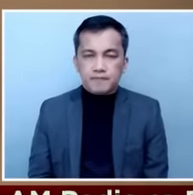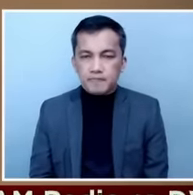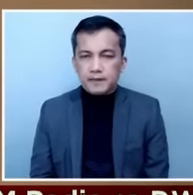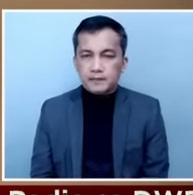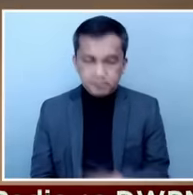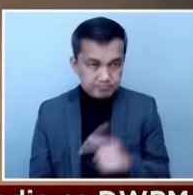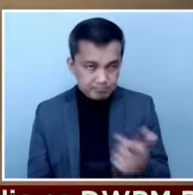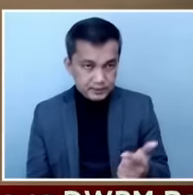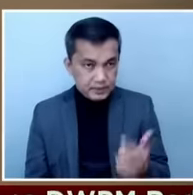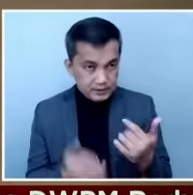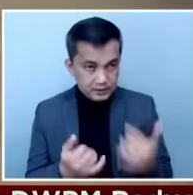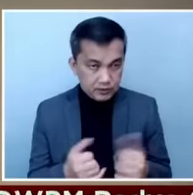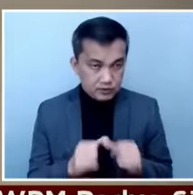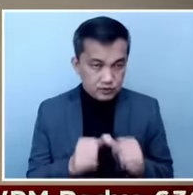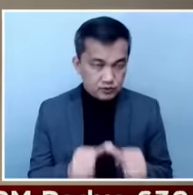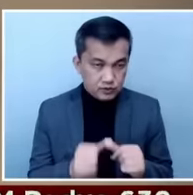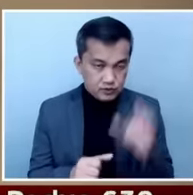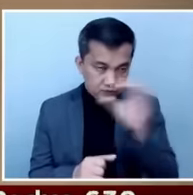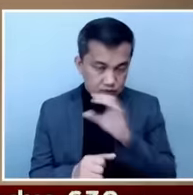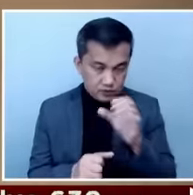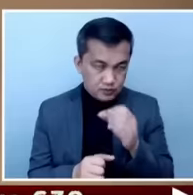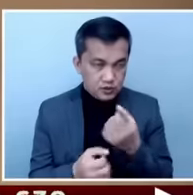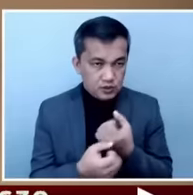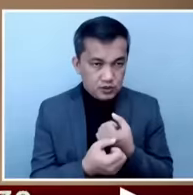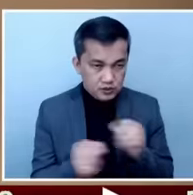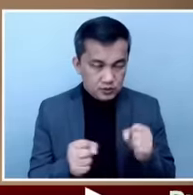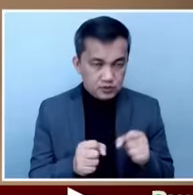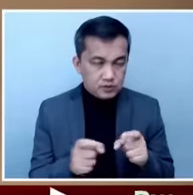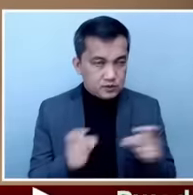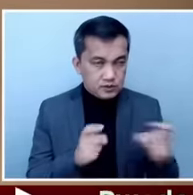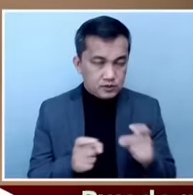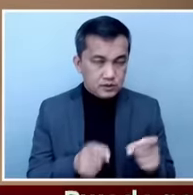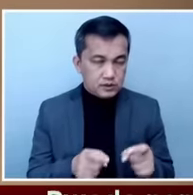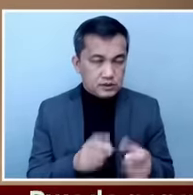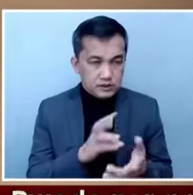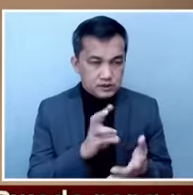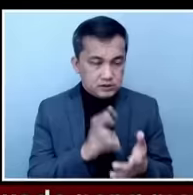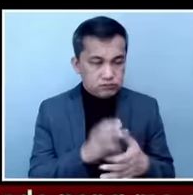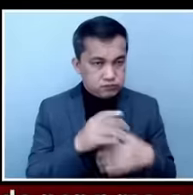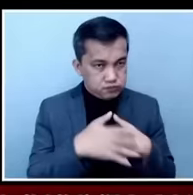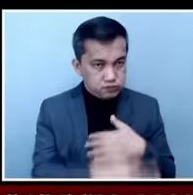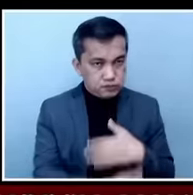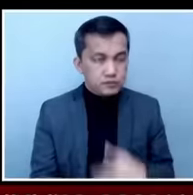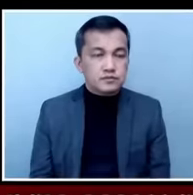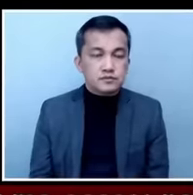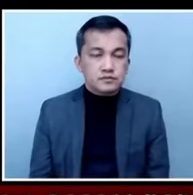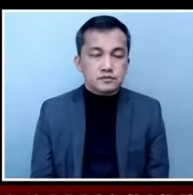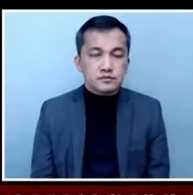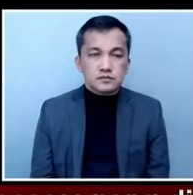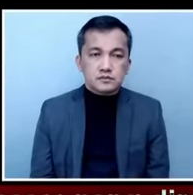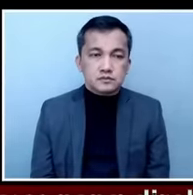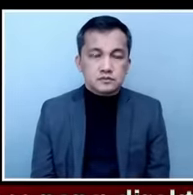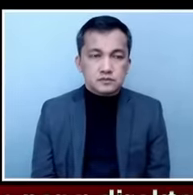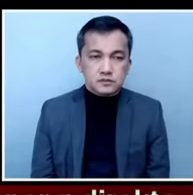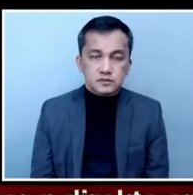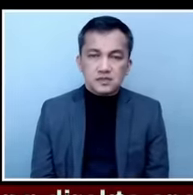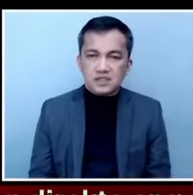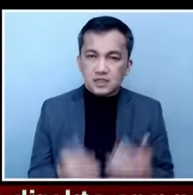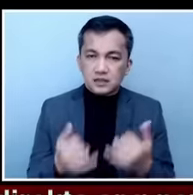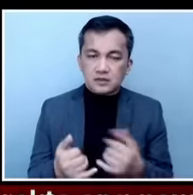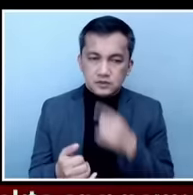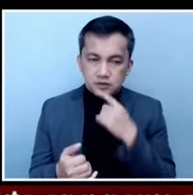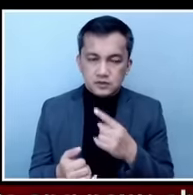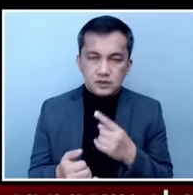ay patuloy pa rin ang search at rescue operation sa naturang gumuho. Sa ngayon, kabayan, sinabi